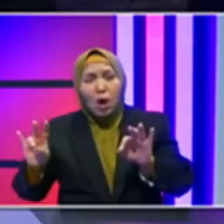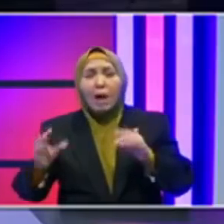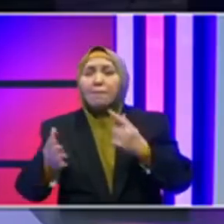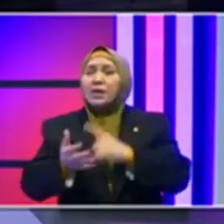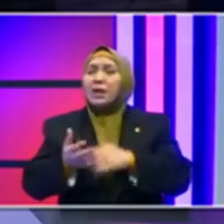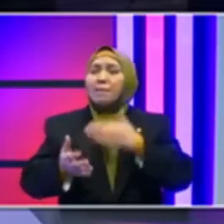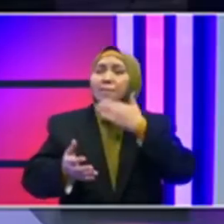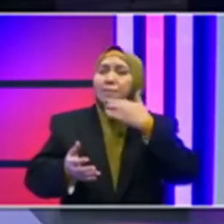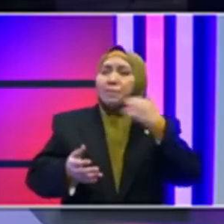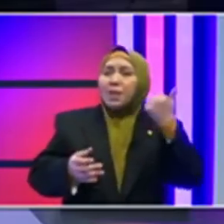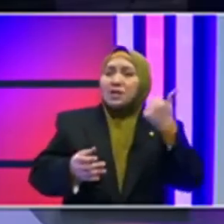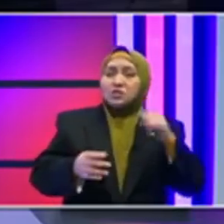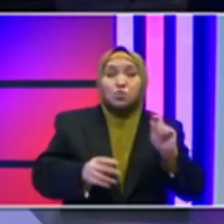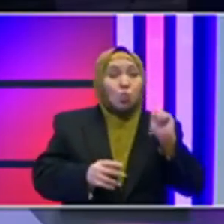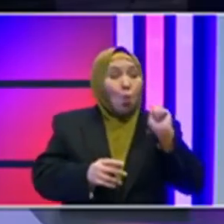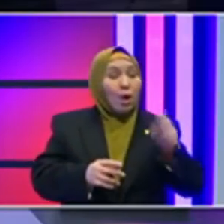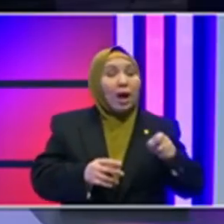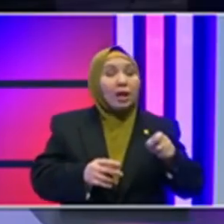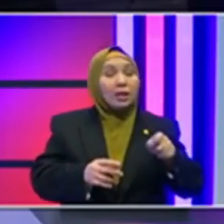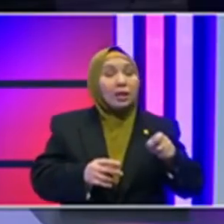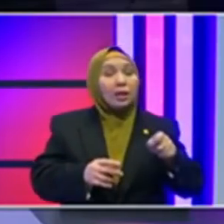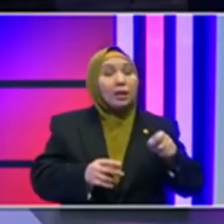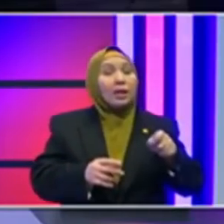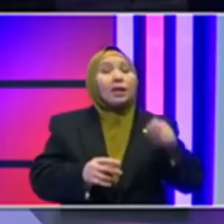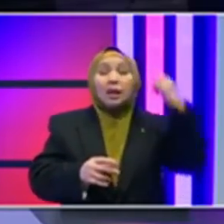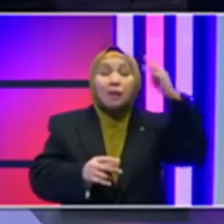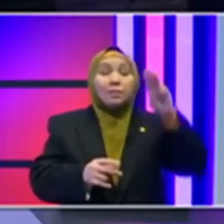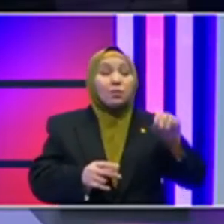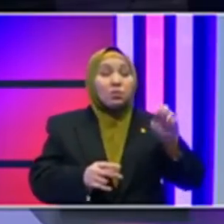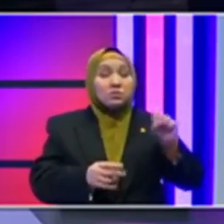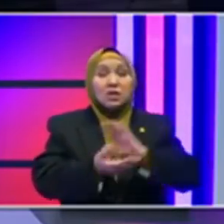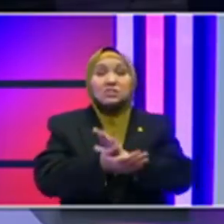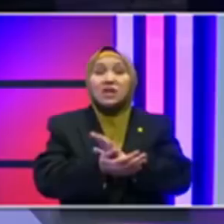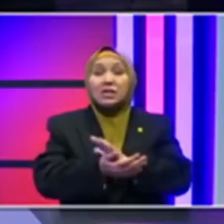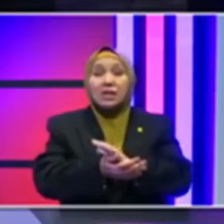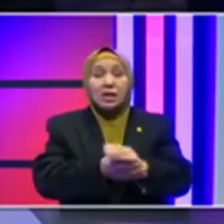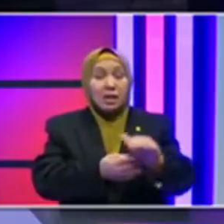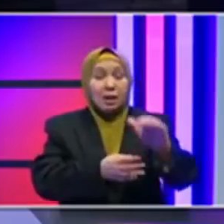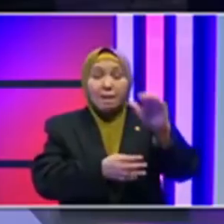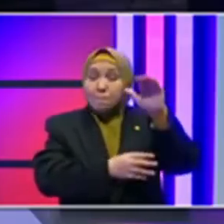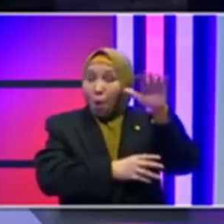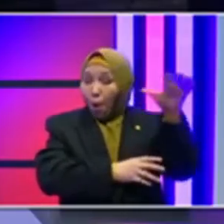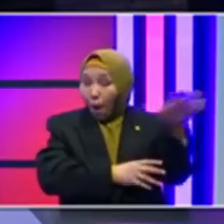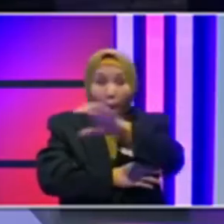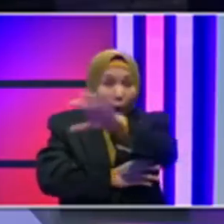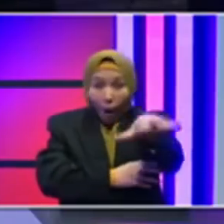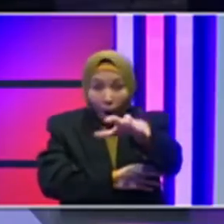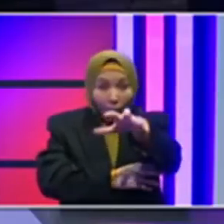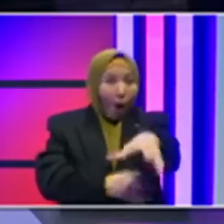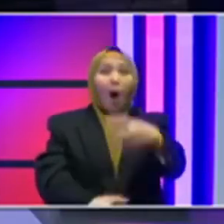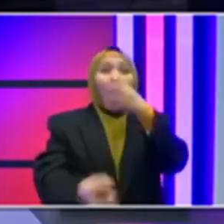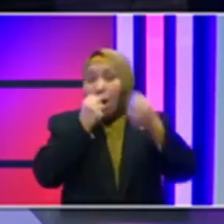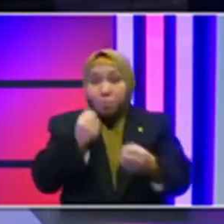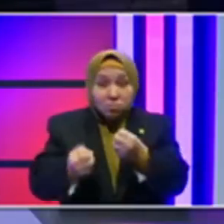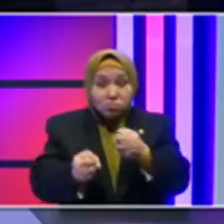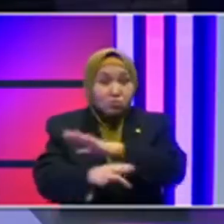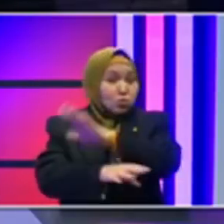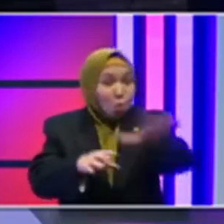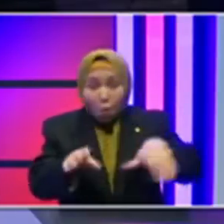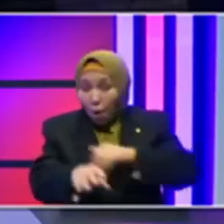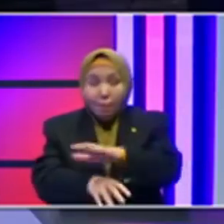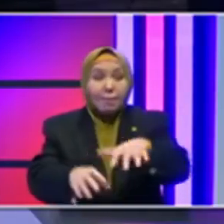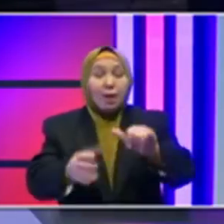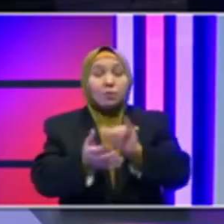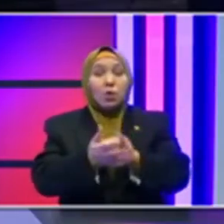bila tongkat Nabi Musa dibalik menjadi ulama kepada segala ulah-ulah itu ada ayat